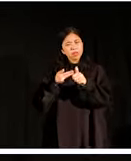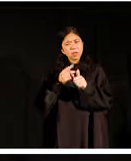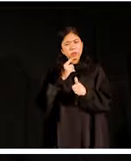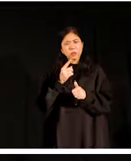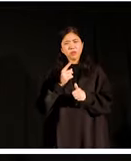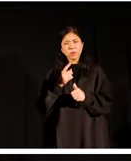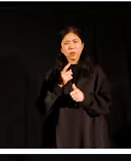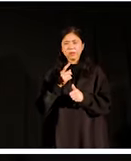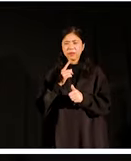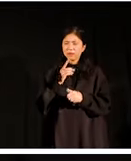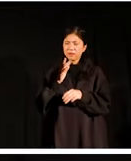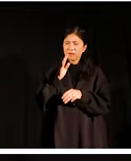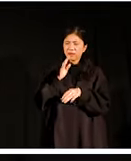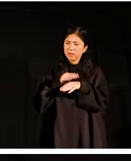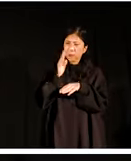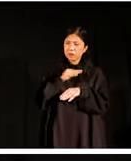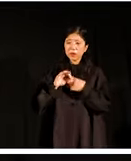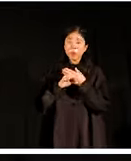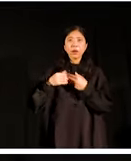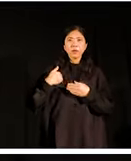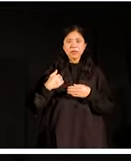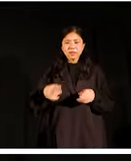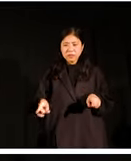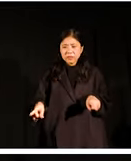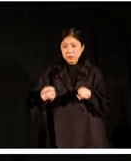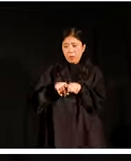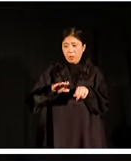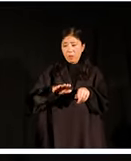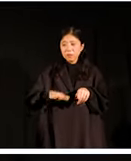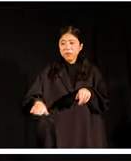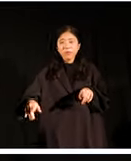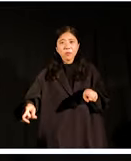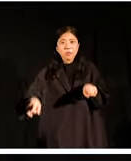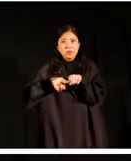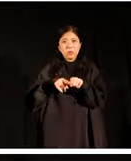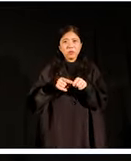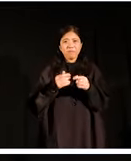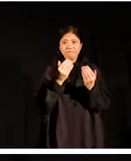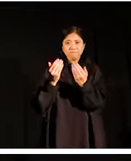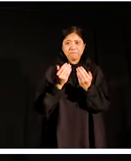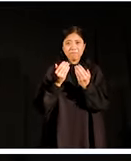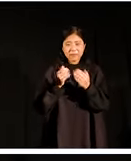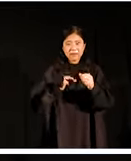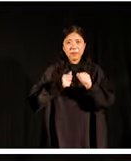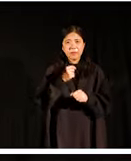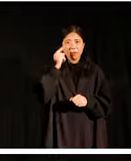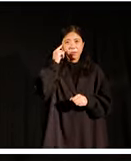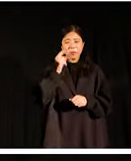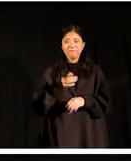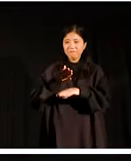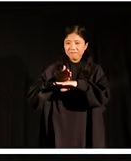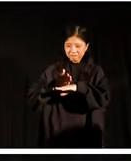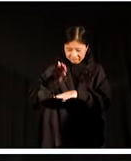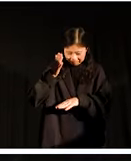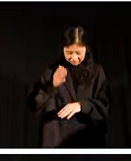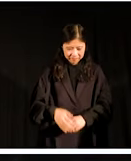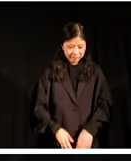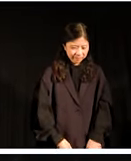上からですけども一緒に学び合いてですねこれからまたあの取り組んでいきたいなと思ってますはいありがとうござい